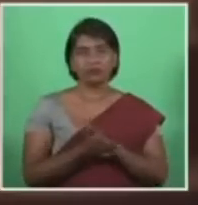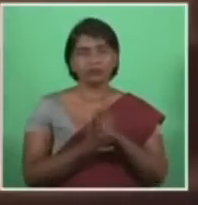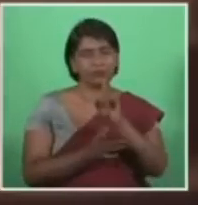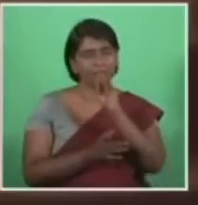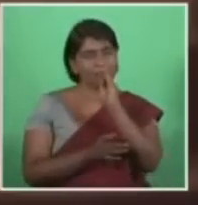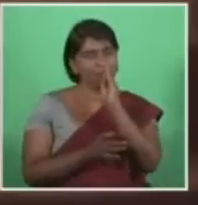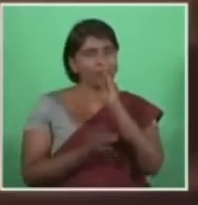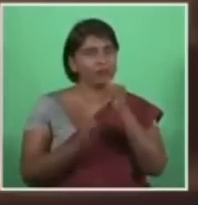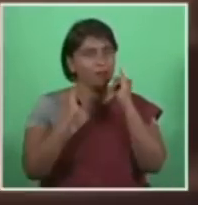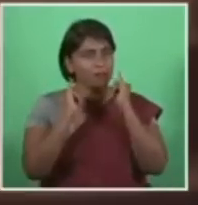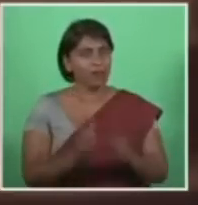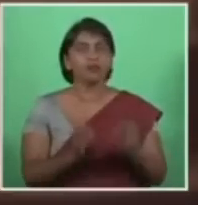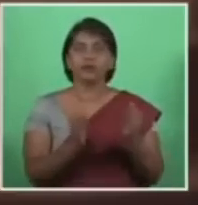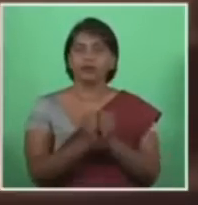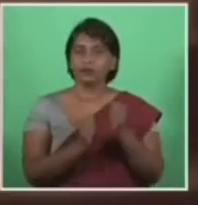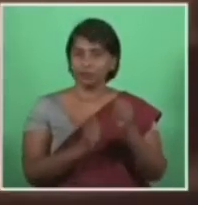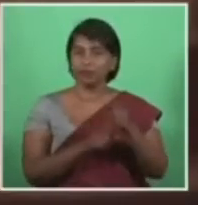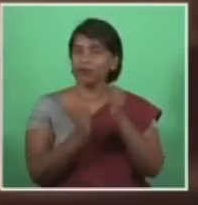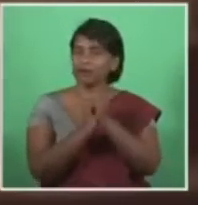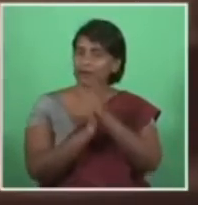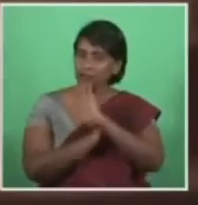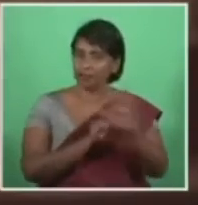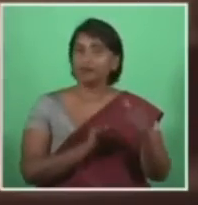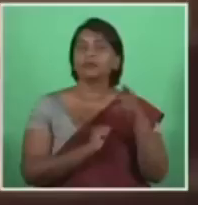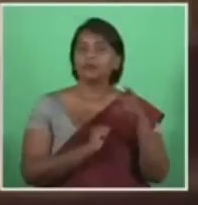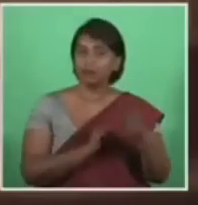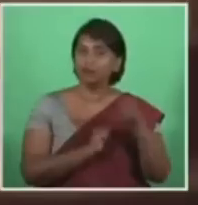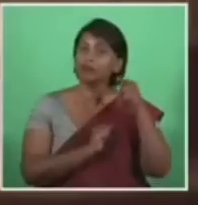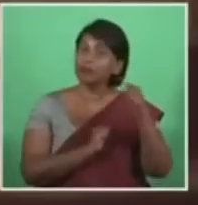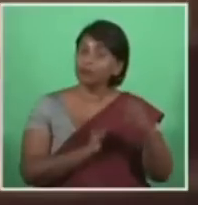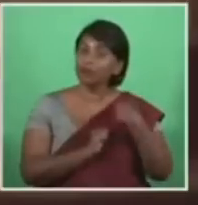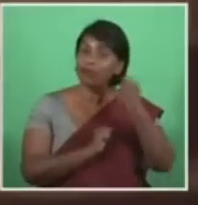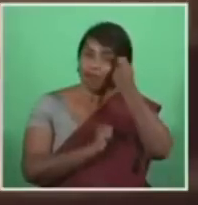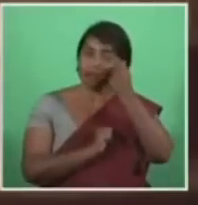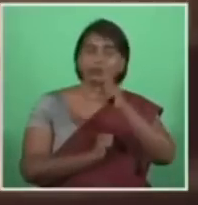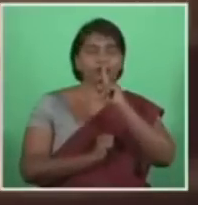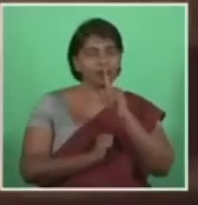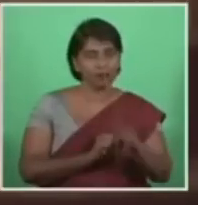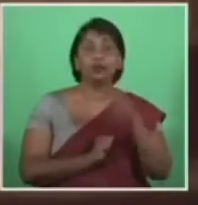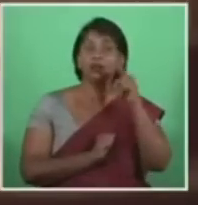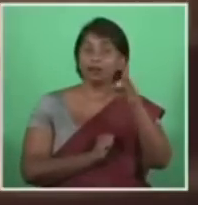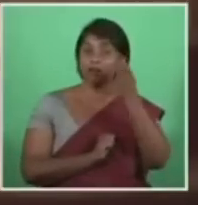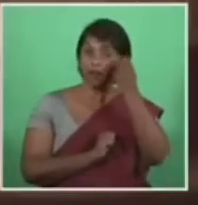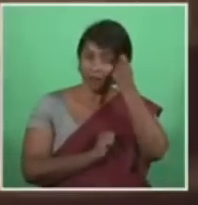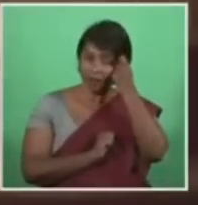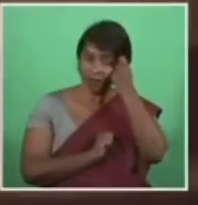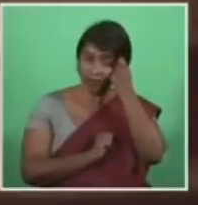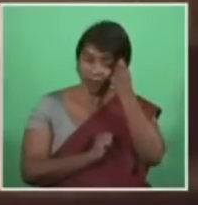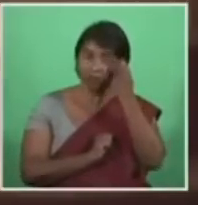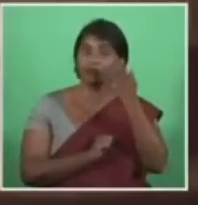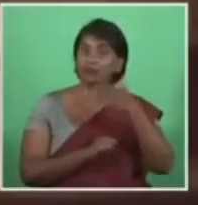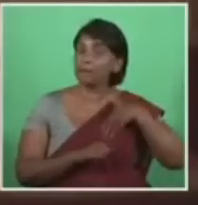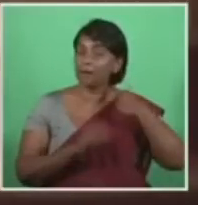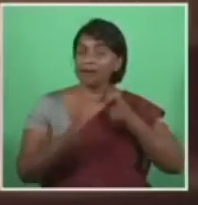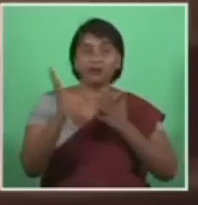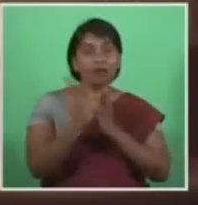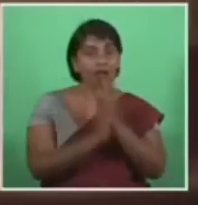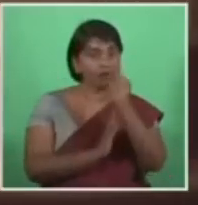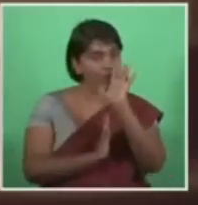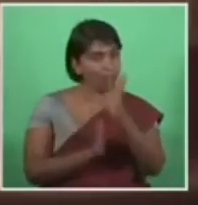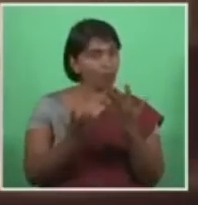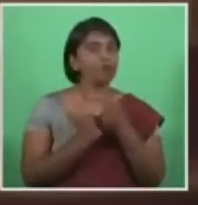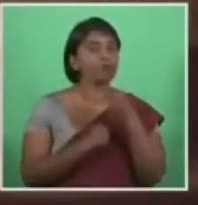නිවට බියගුළු ක්‍රියාවක්. ඒවා කරන්න එපා. ඒගොල්ලෝ මතයක් ප්‍රකාශ කරනවා. ඒගොල්ලන්ට මූලික ඓතිහාසිකම් තියෙන්න